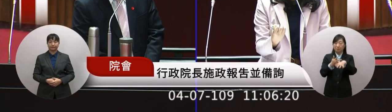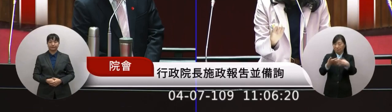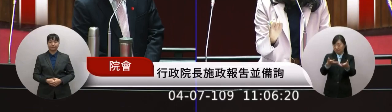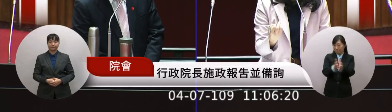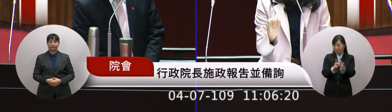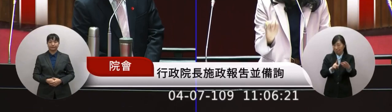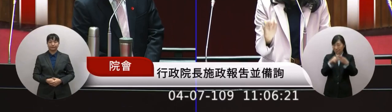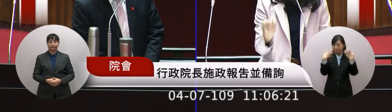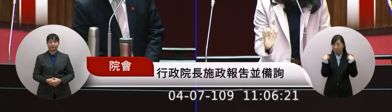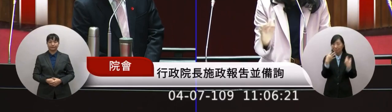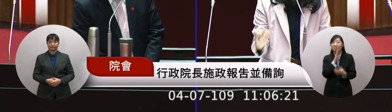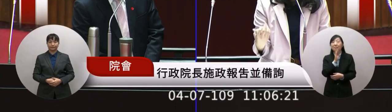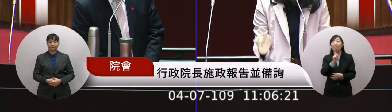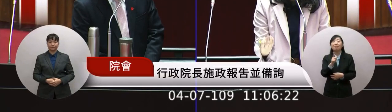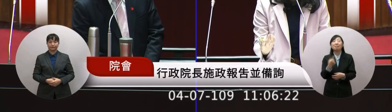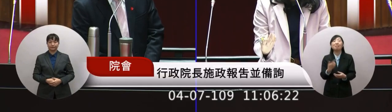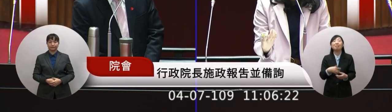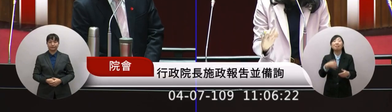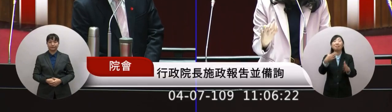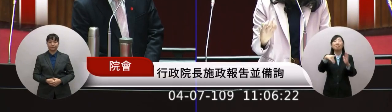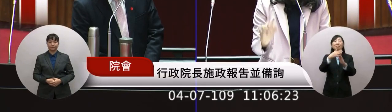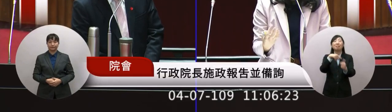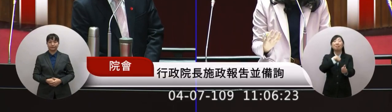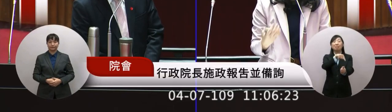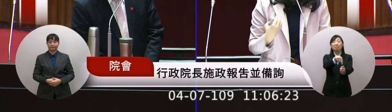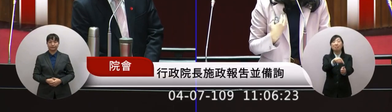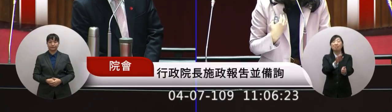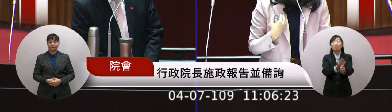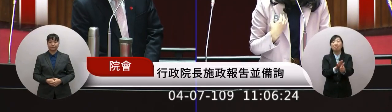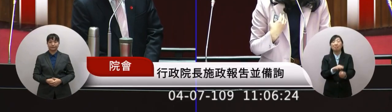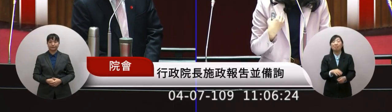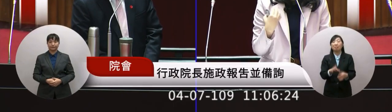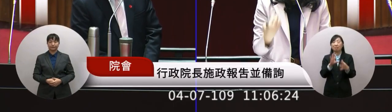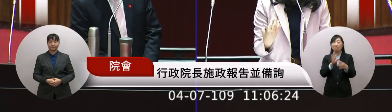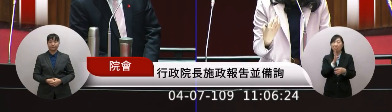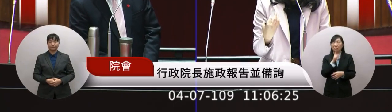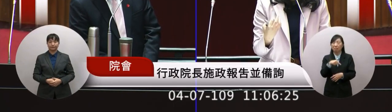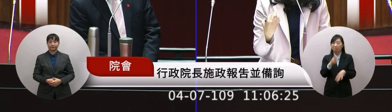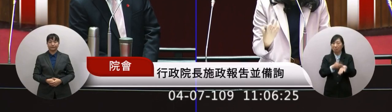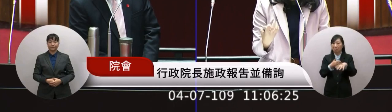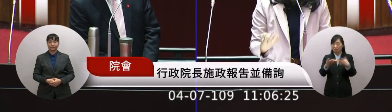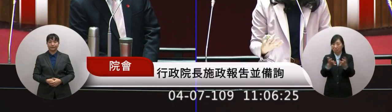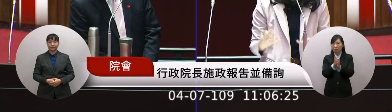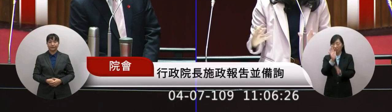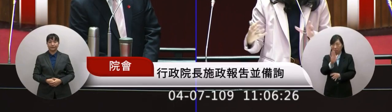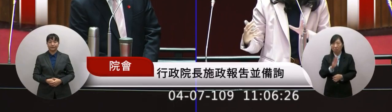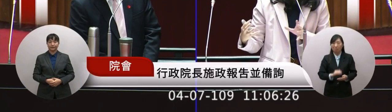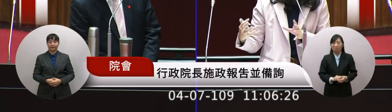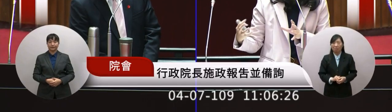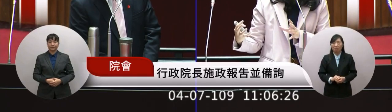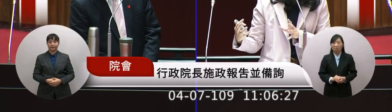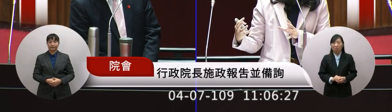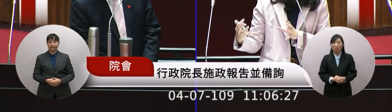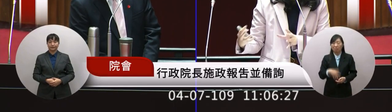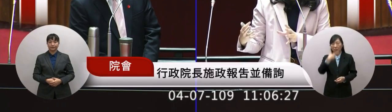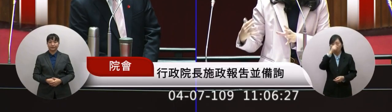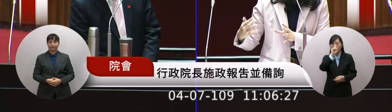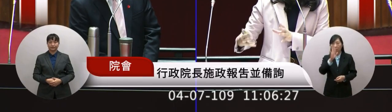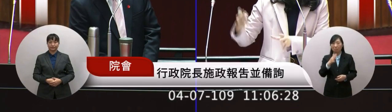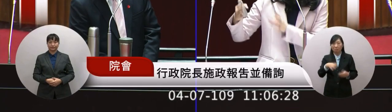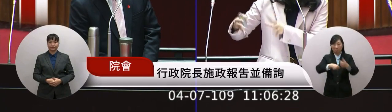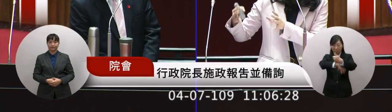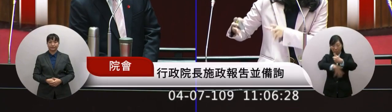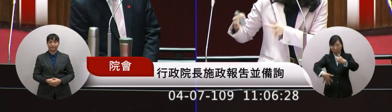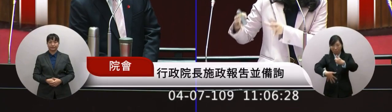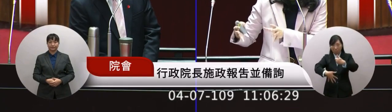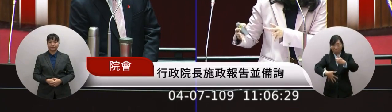要负责的部分其实是在产学的一些推动啦，那这个部分我们就会看到说其实科技部有很好的一些就是我们的一些组织的一